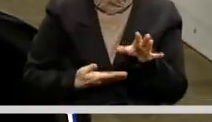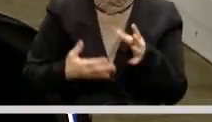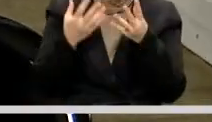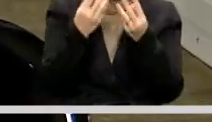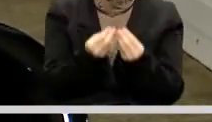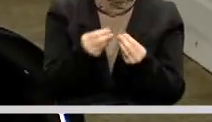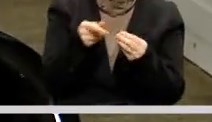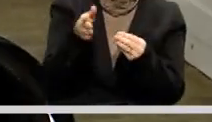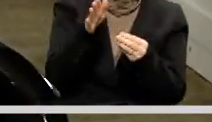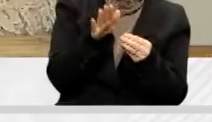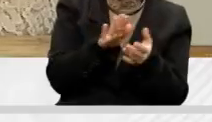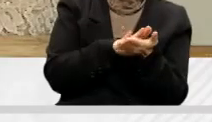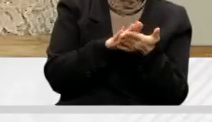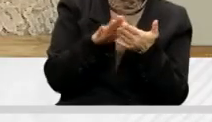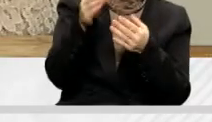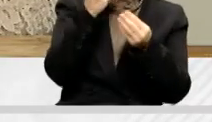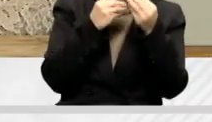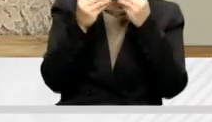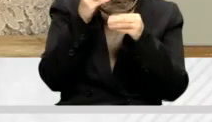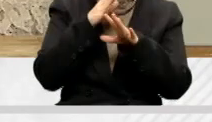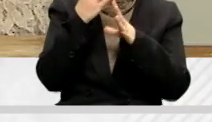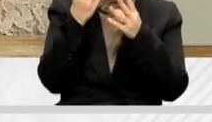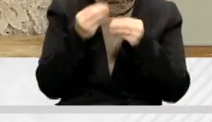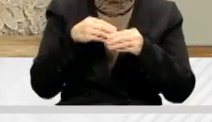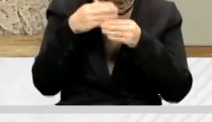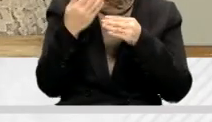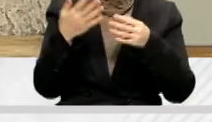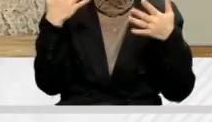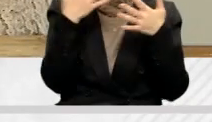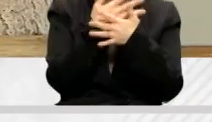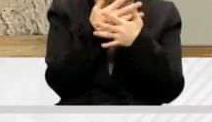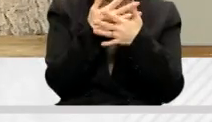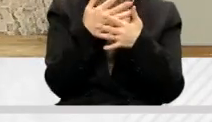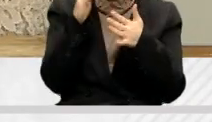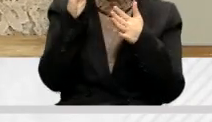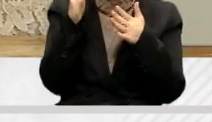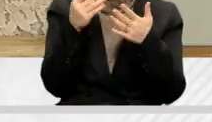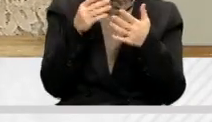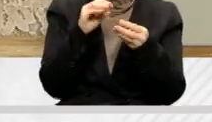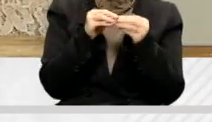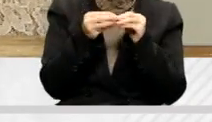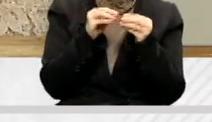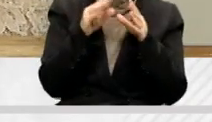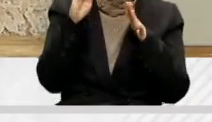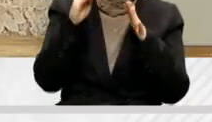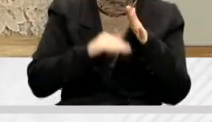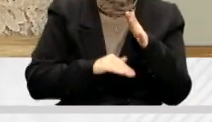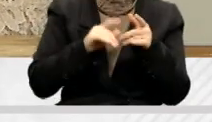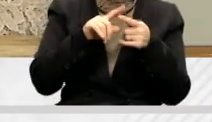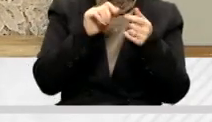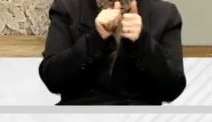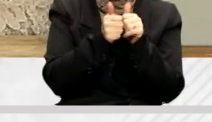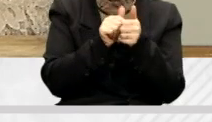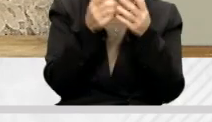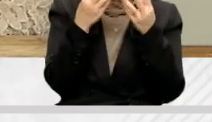bu düzenli beslenme eylemini sürdürdükten sonra akşam atakları da azalıyor. Aynı zamanda egzersizle beraber